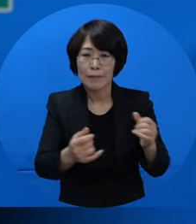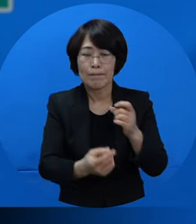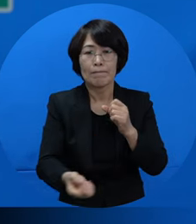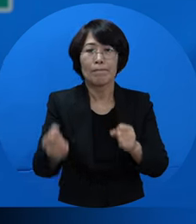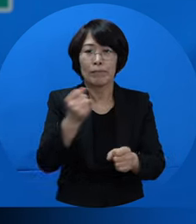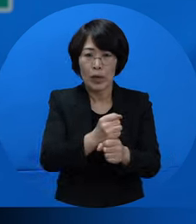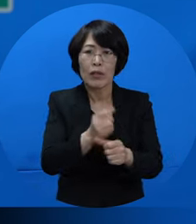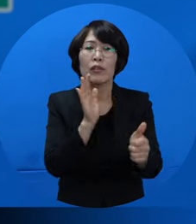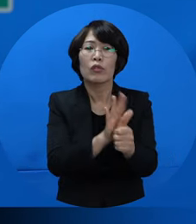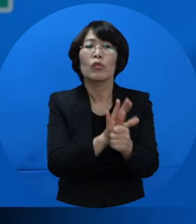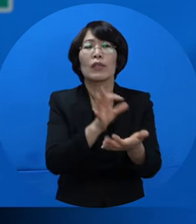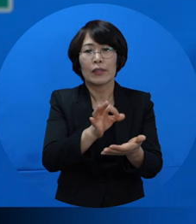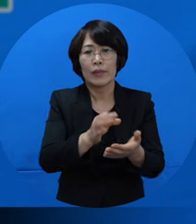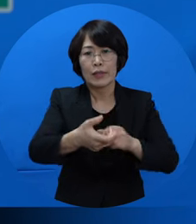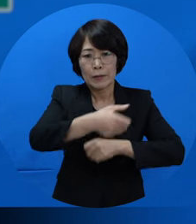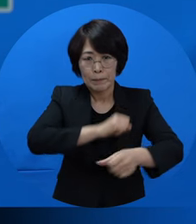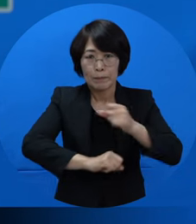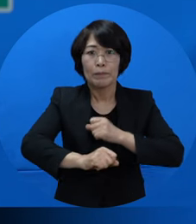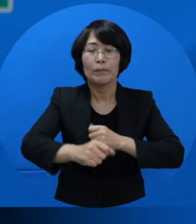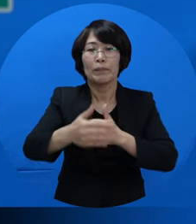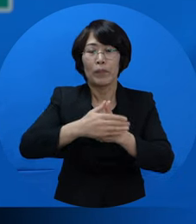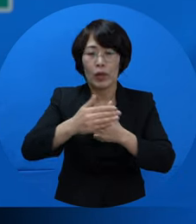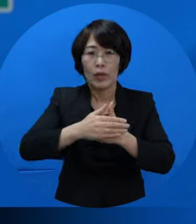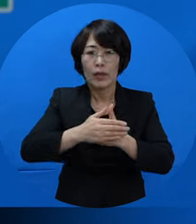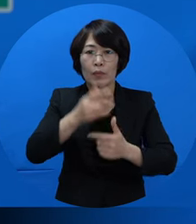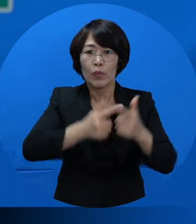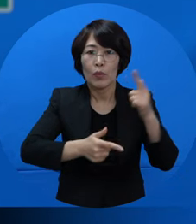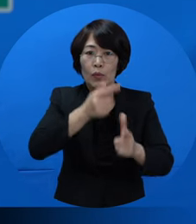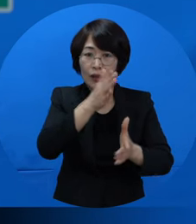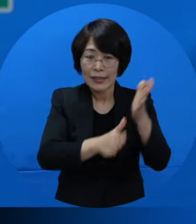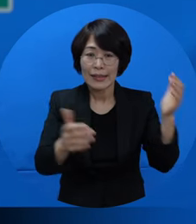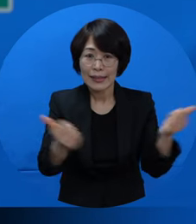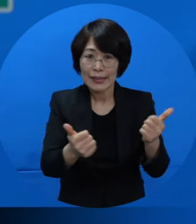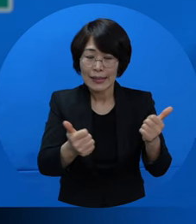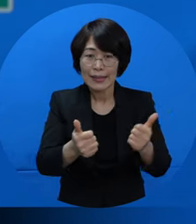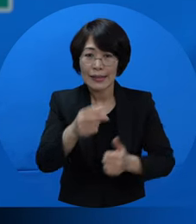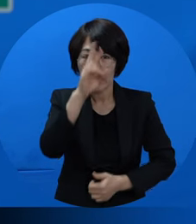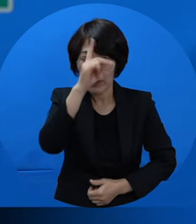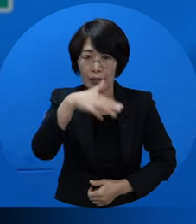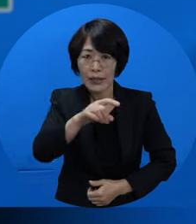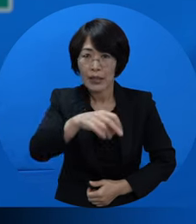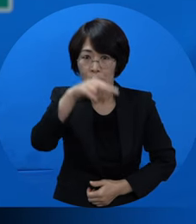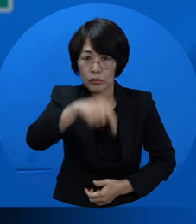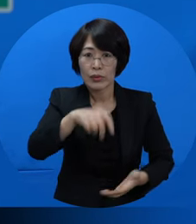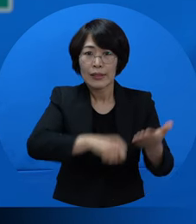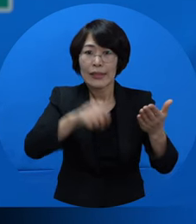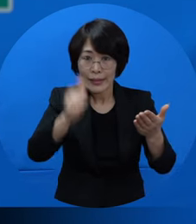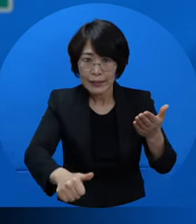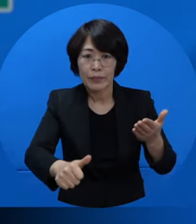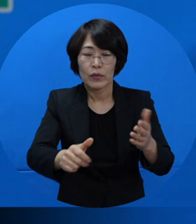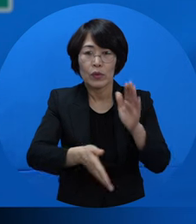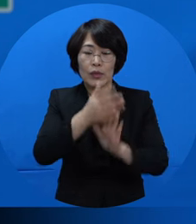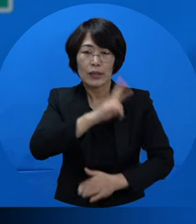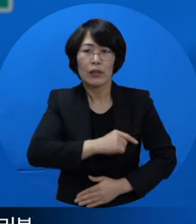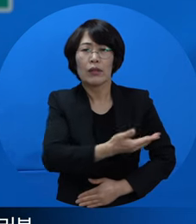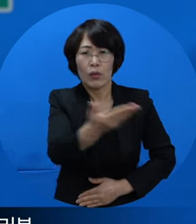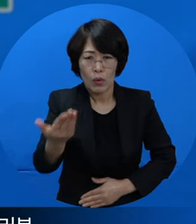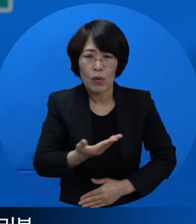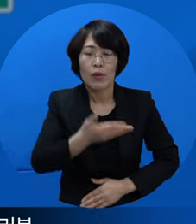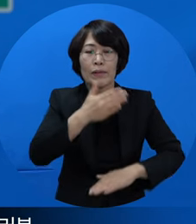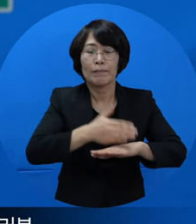1사 회복이 음부 체급의 적극적으로 햇볕 주시는 목포시 후에 박창수 의장님 을 비롯한 치워 님들께